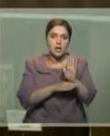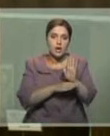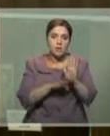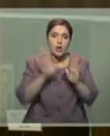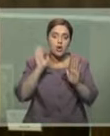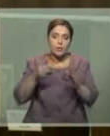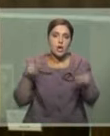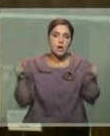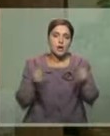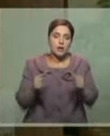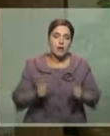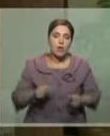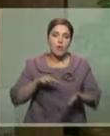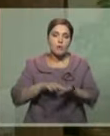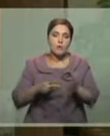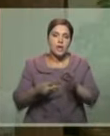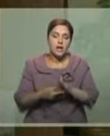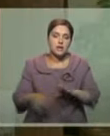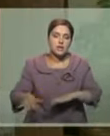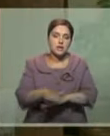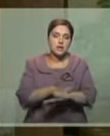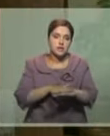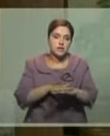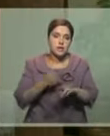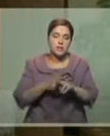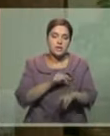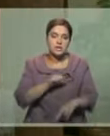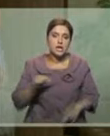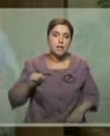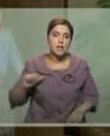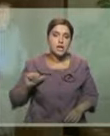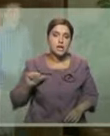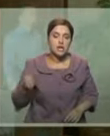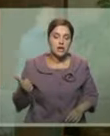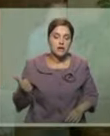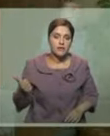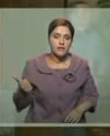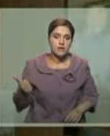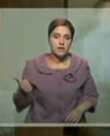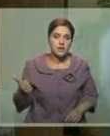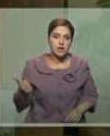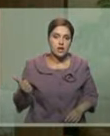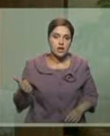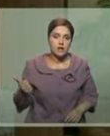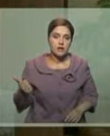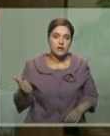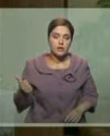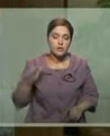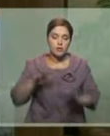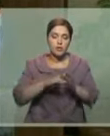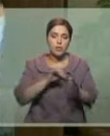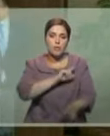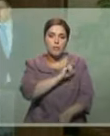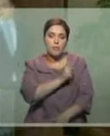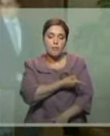уже национальный план. Они, самое главное, формируют такую мощную, такую